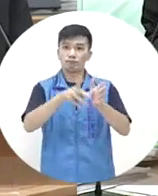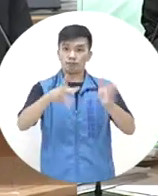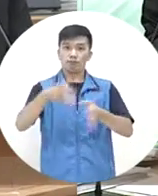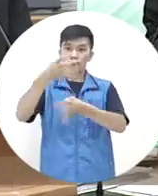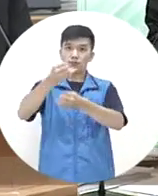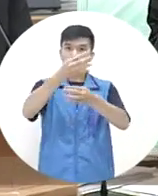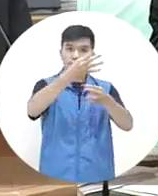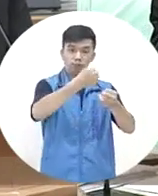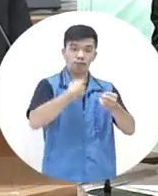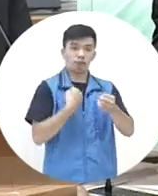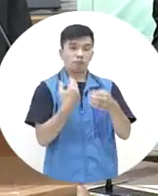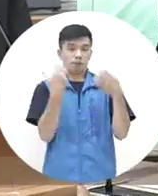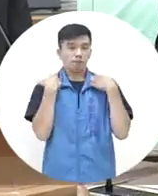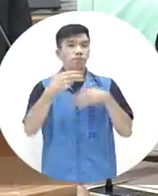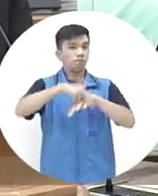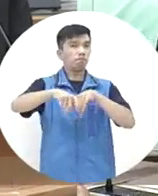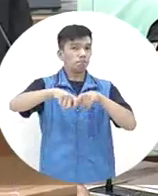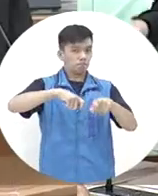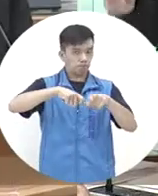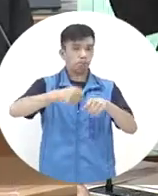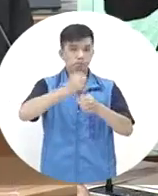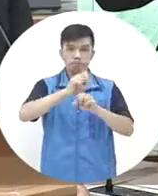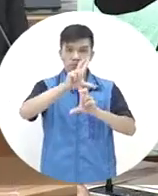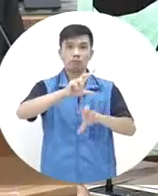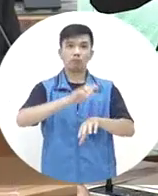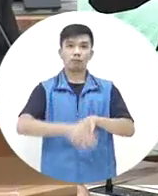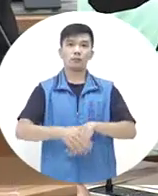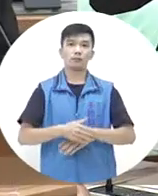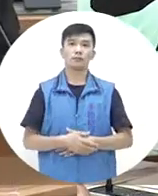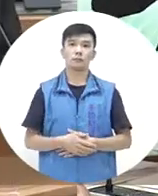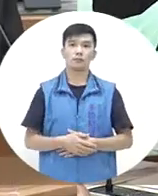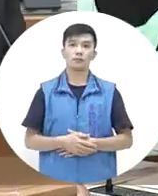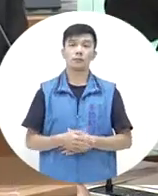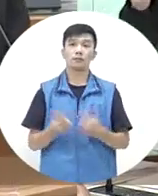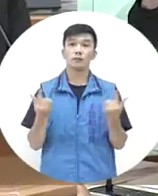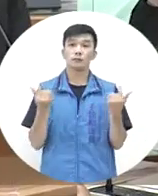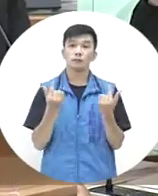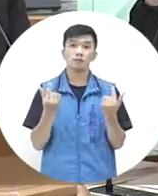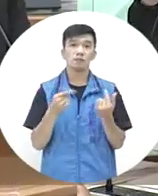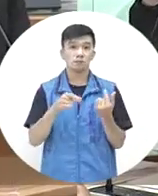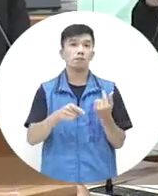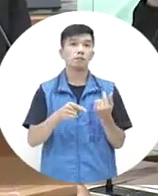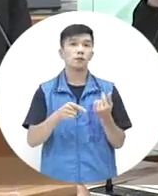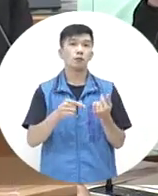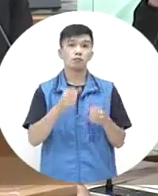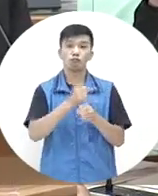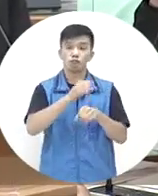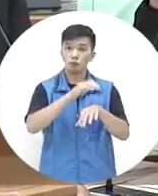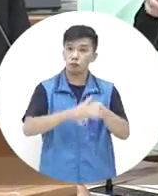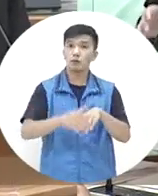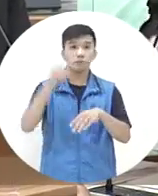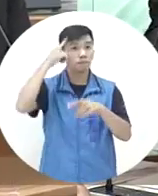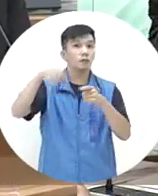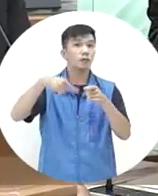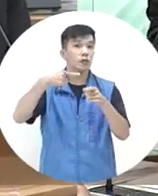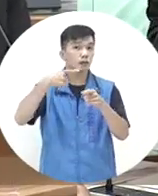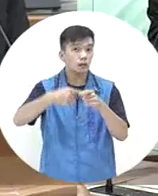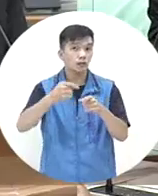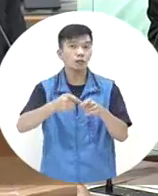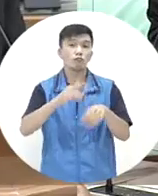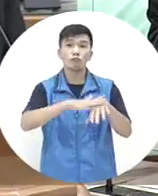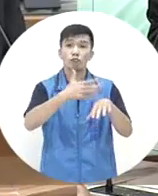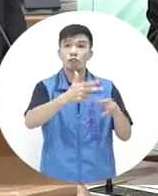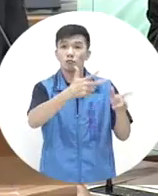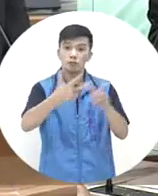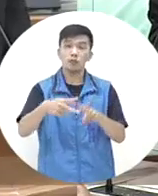期规划的期限该做完的，我一定要把它做好。 啊、对， 像鞍钢线，我就要想一定要把它做好。明年嘛，鞍钢线明年一定要做完。那